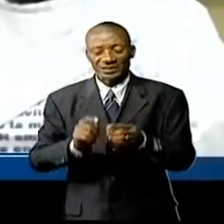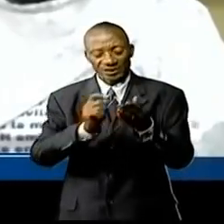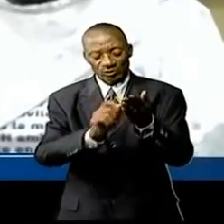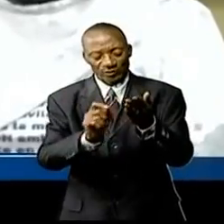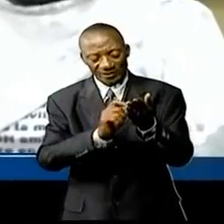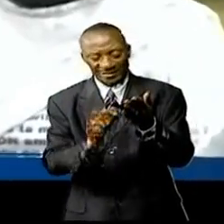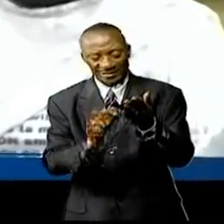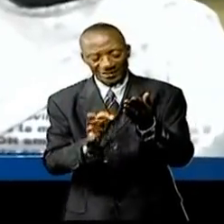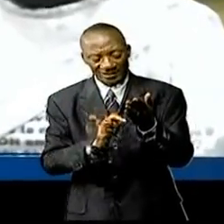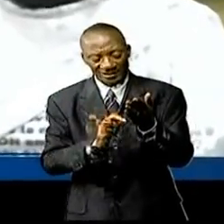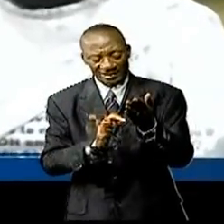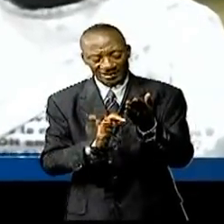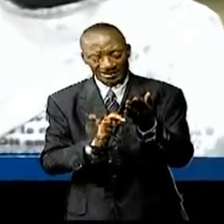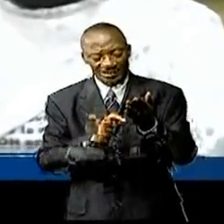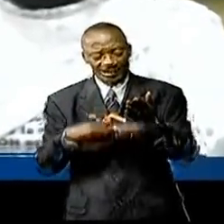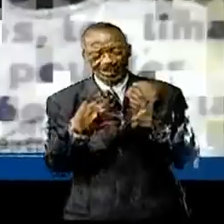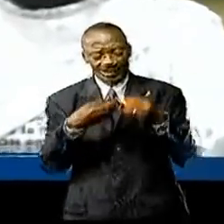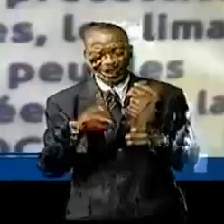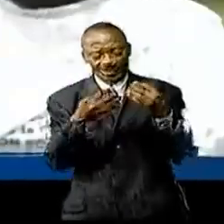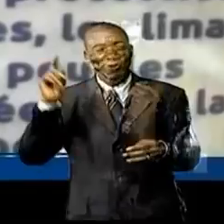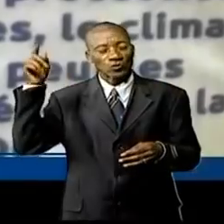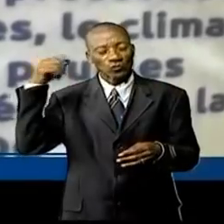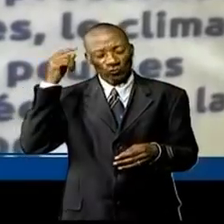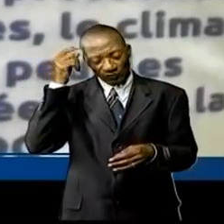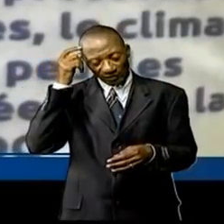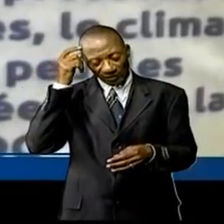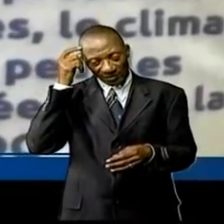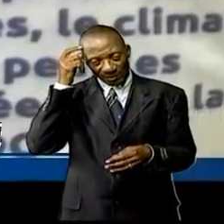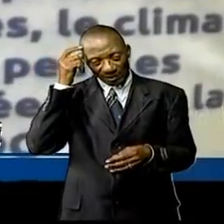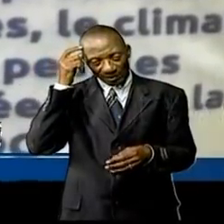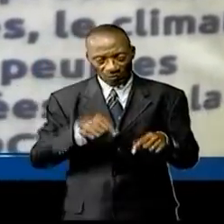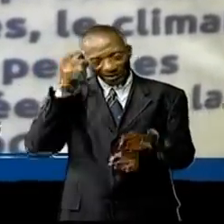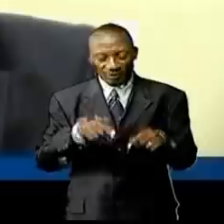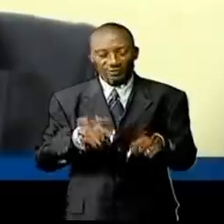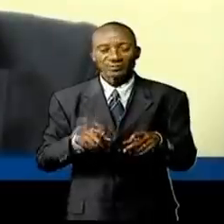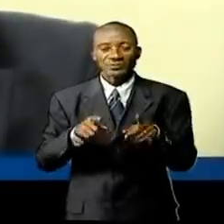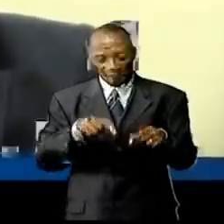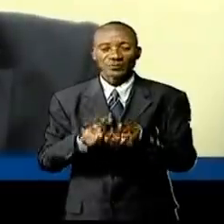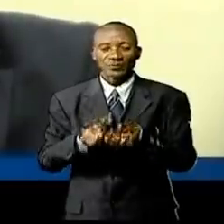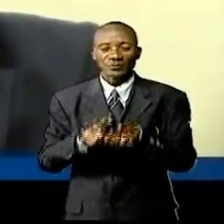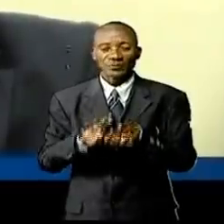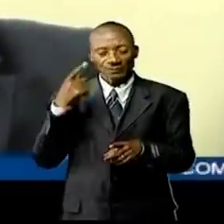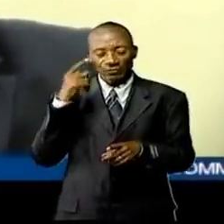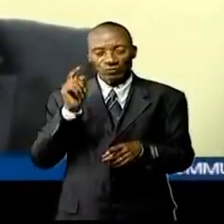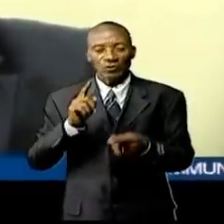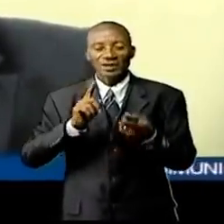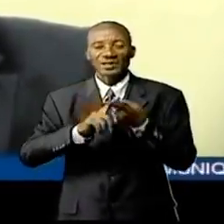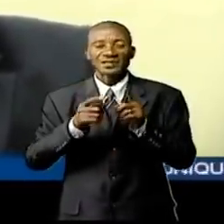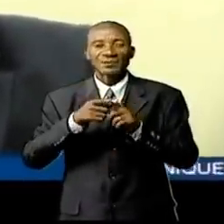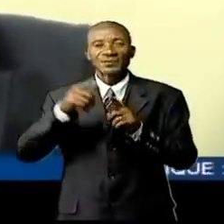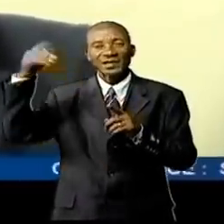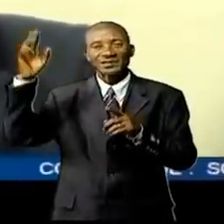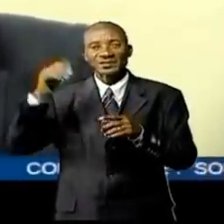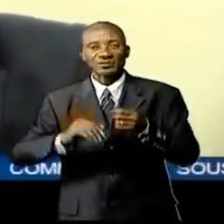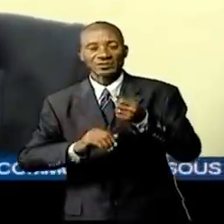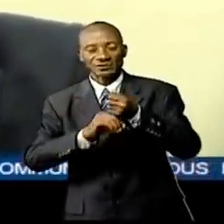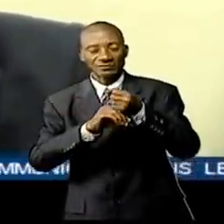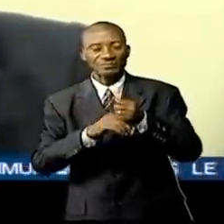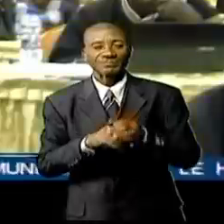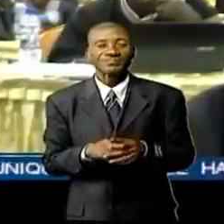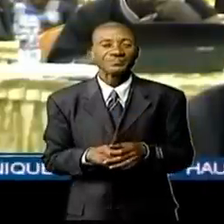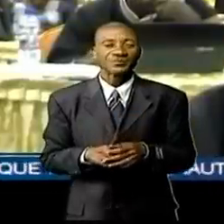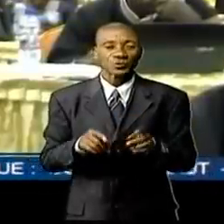et des partenaires techniques et financiers. Très satisfait, les facilitateurs de l'initiative interreligieuse pour les forêts